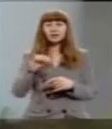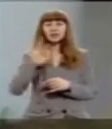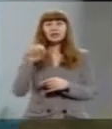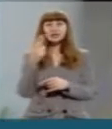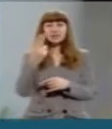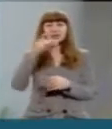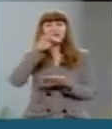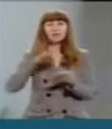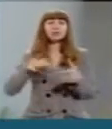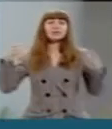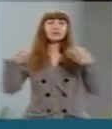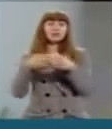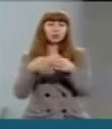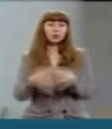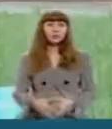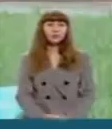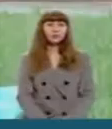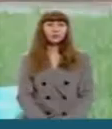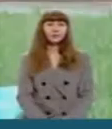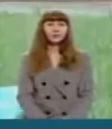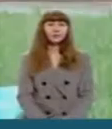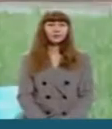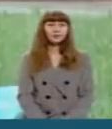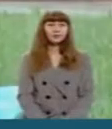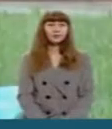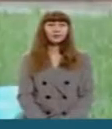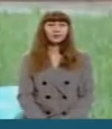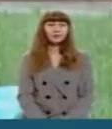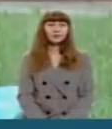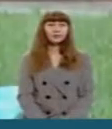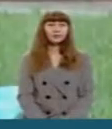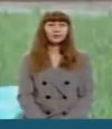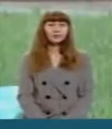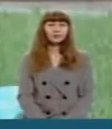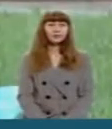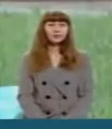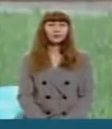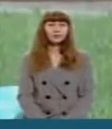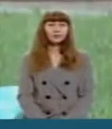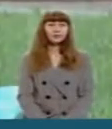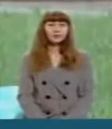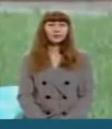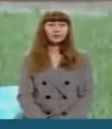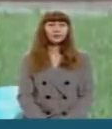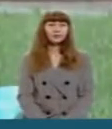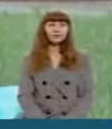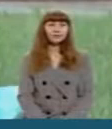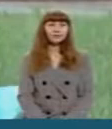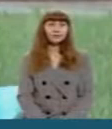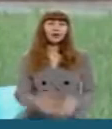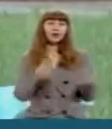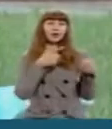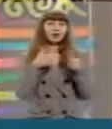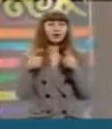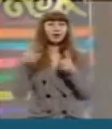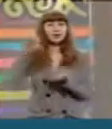мен жағымды көңіл-күй сыйлайтынына сенімдімін. Онлайн-концерт шағын, бірақ өте әсерлі болып шықты. Облыстық Қазақстан Халқы Ассамблеясы